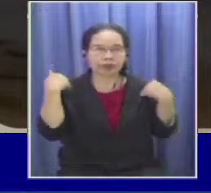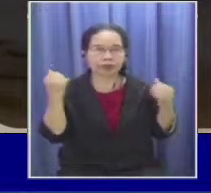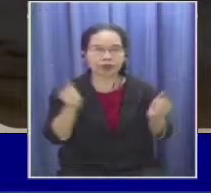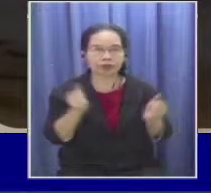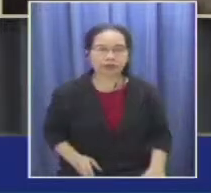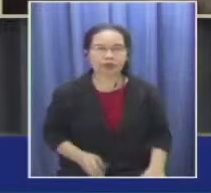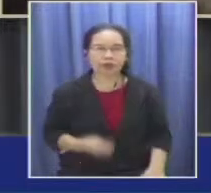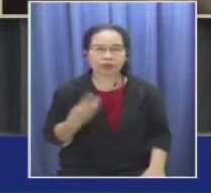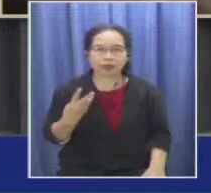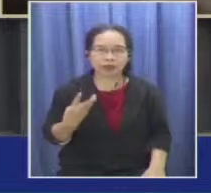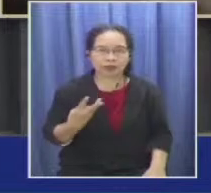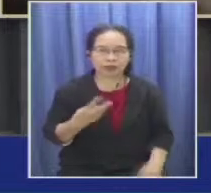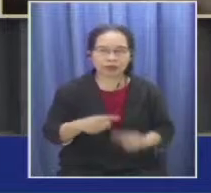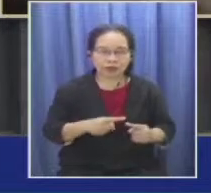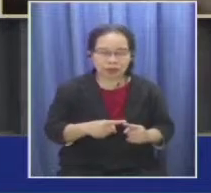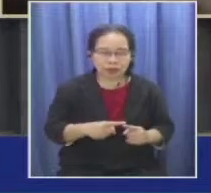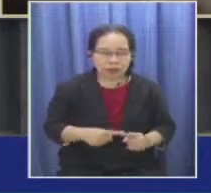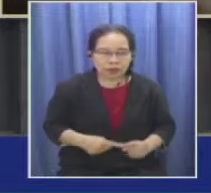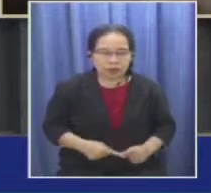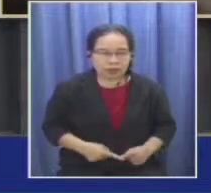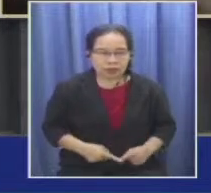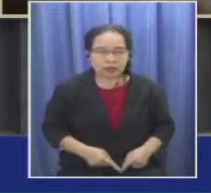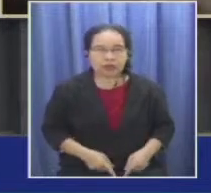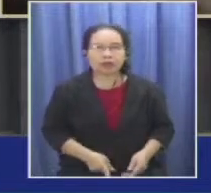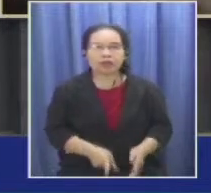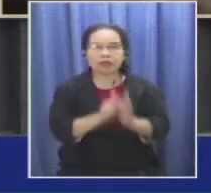ama yade sere eduru Nyankopɔn asumu